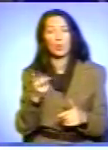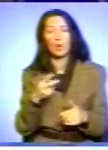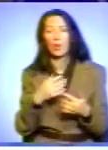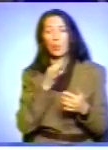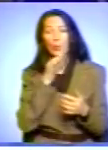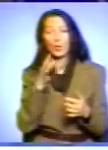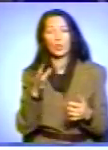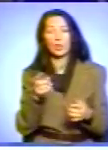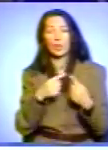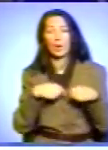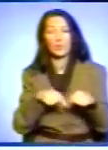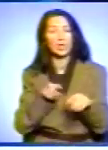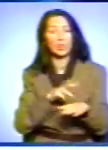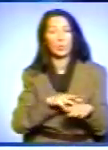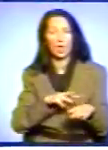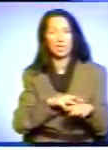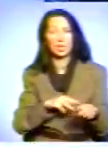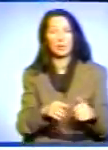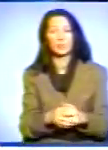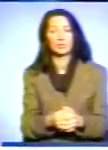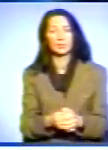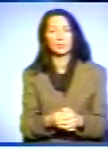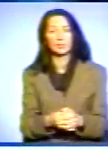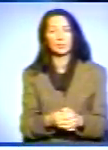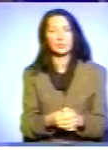відділ внутрішніх справ.